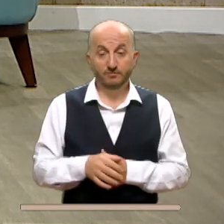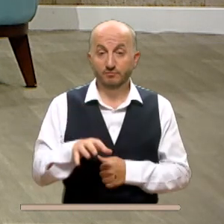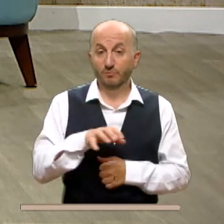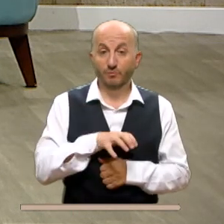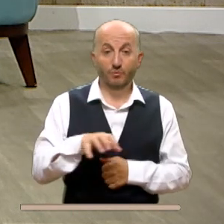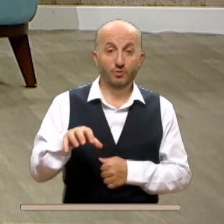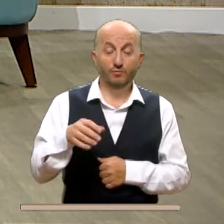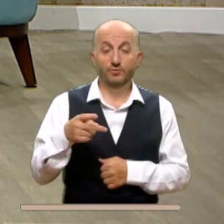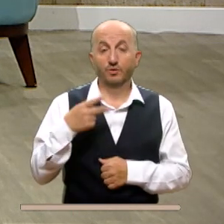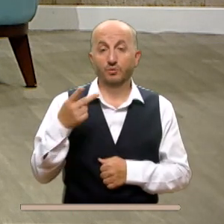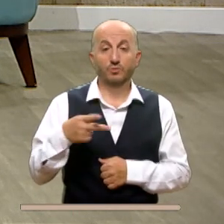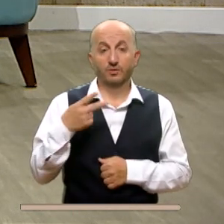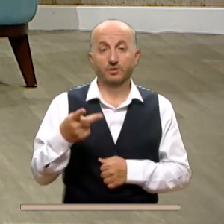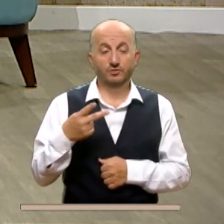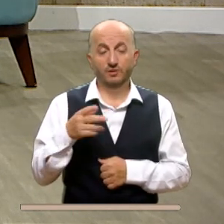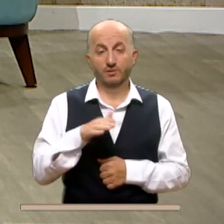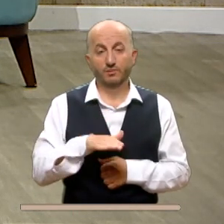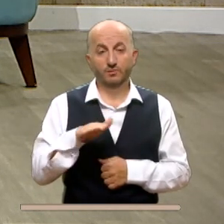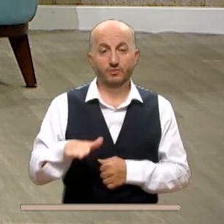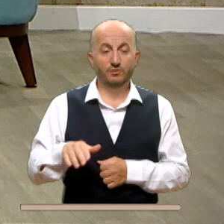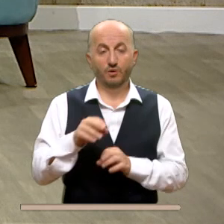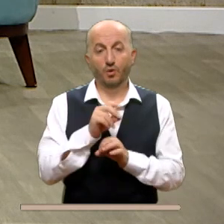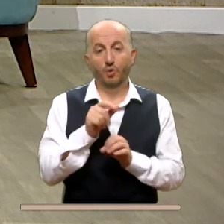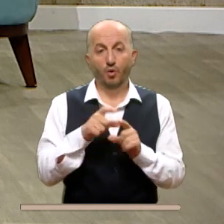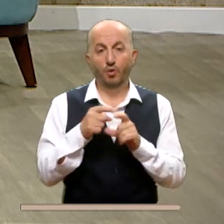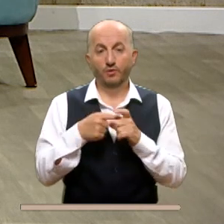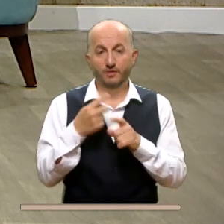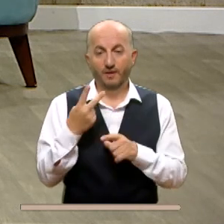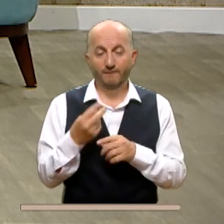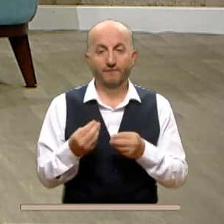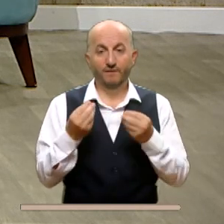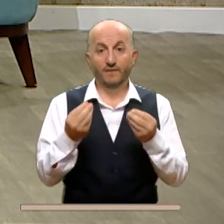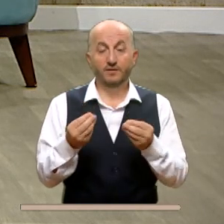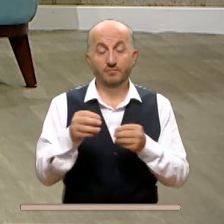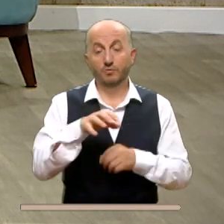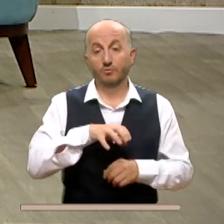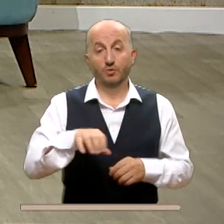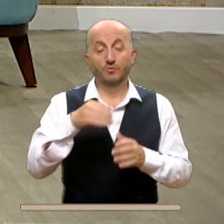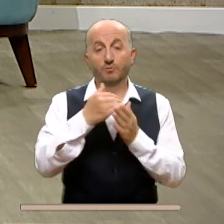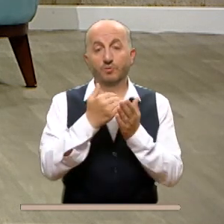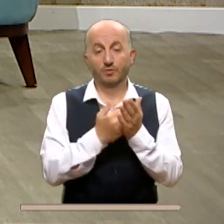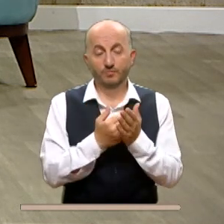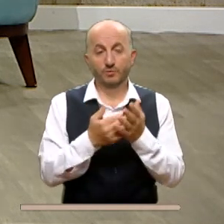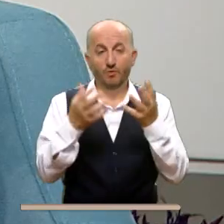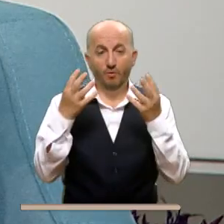bölümde kullanacakları, öğrencilere ödev verecekleri, bu bölümde, bu programda bulunması